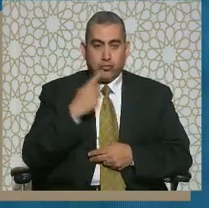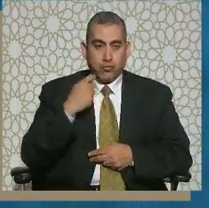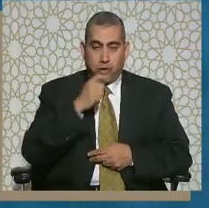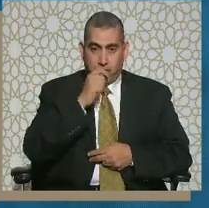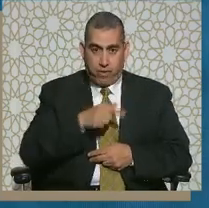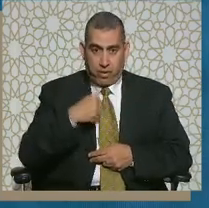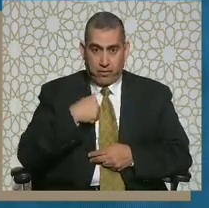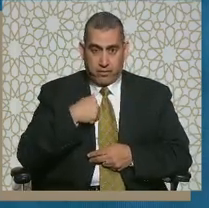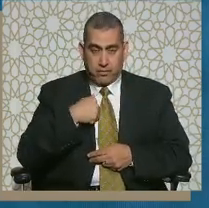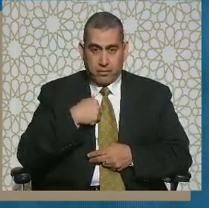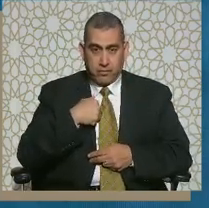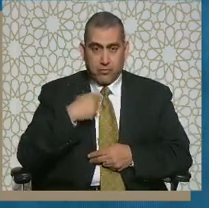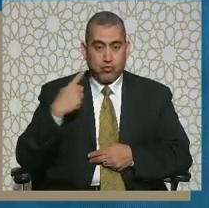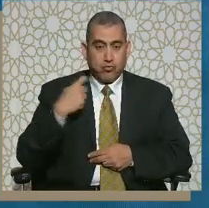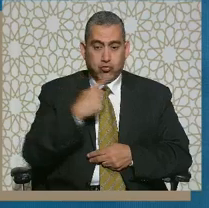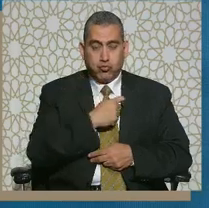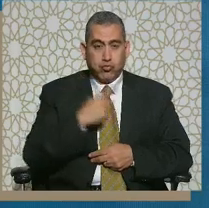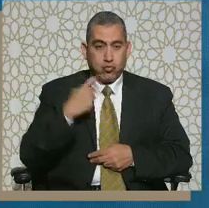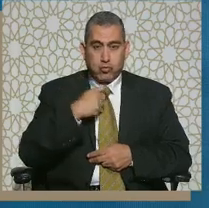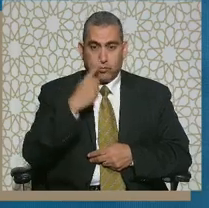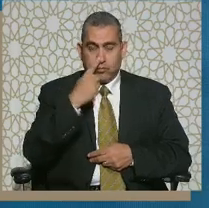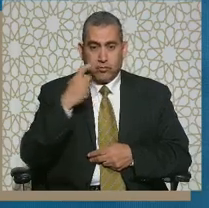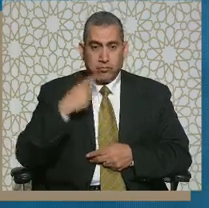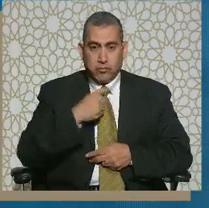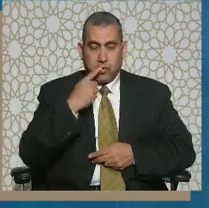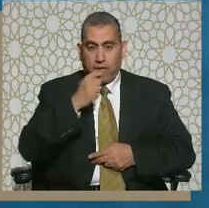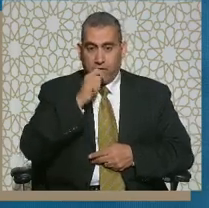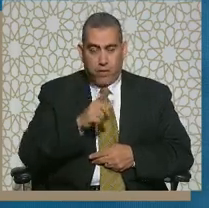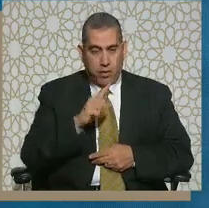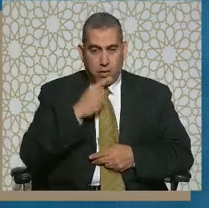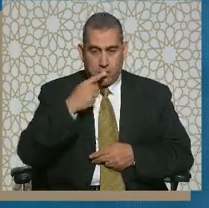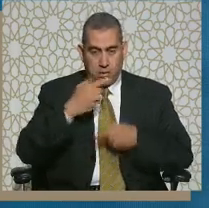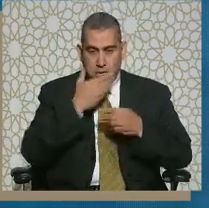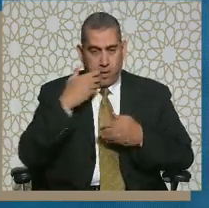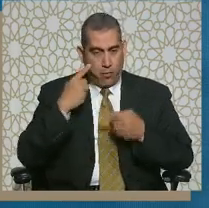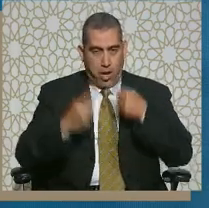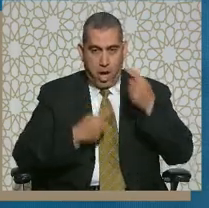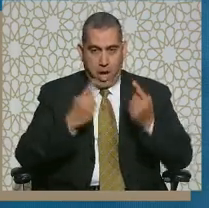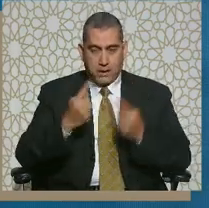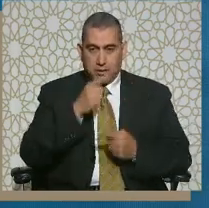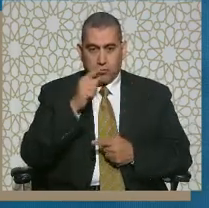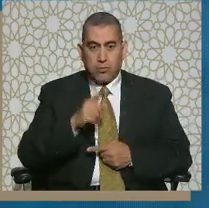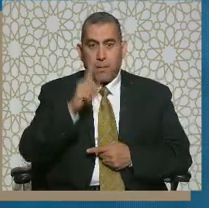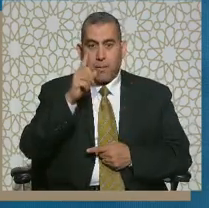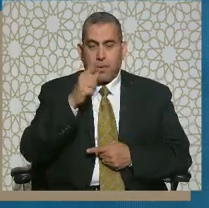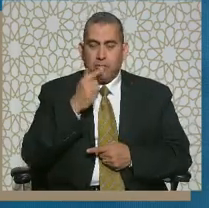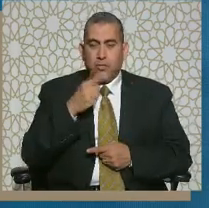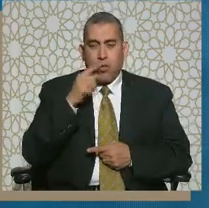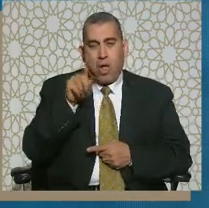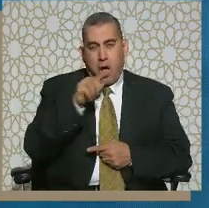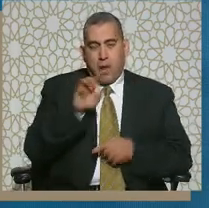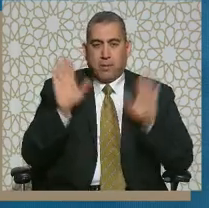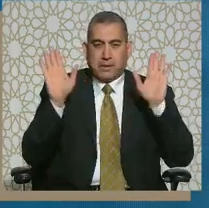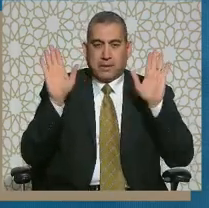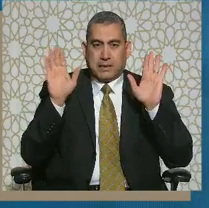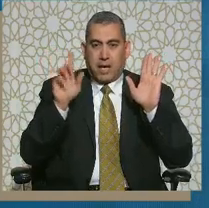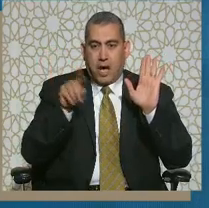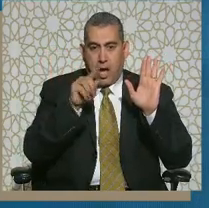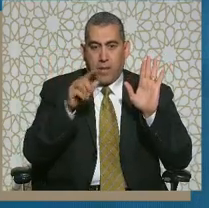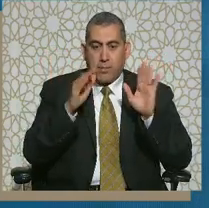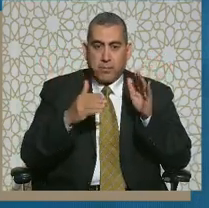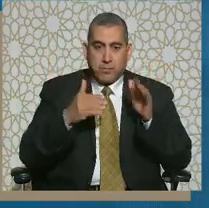انواع العطور التعطر باي نوع من انواع العطور لا يفسد الصيام ولكنه مكروه بعد ولكنه مكروه بعد